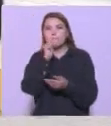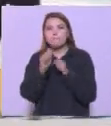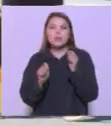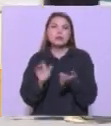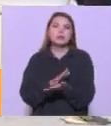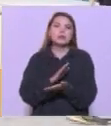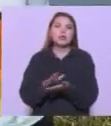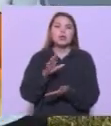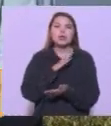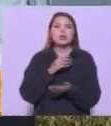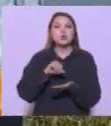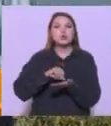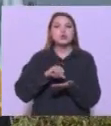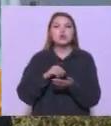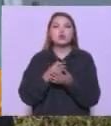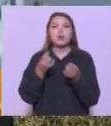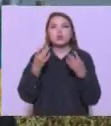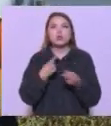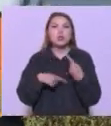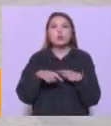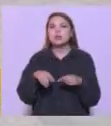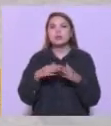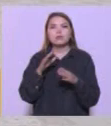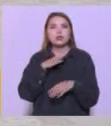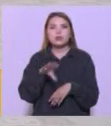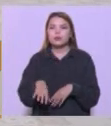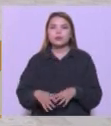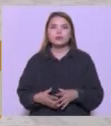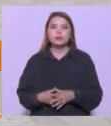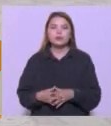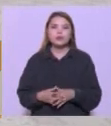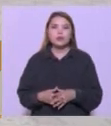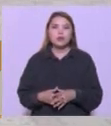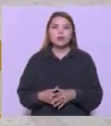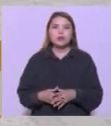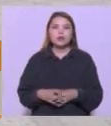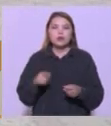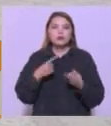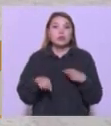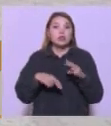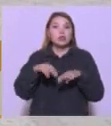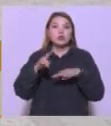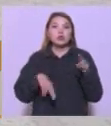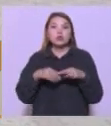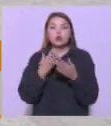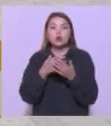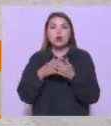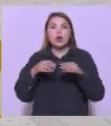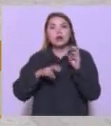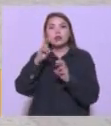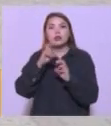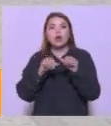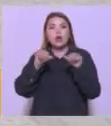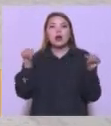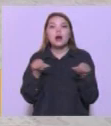берді. Яғни қатысушыларды құр қол қайтарған жоқ. Біз құрылыс нарығында жаңа компания болғандықтан бұл